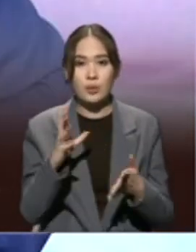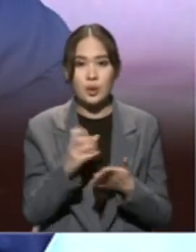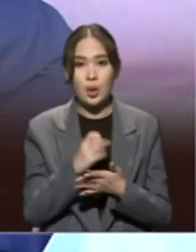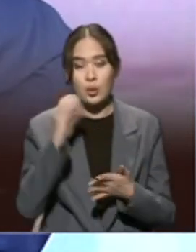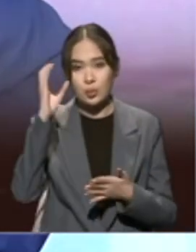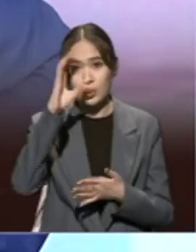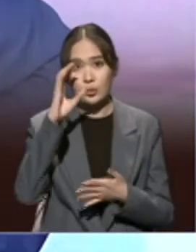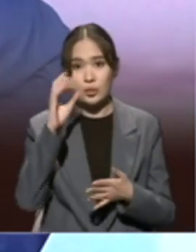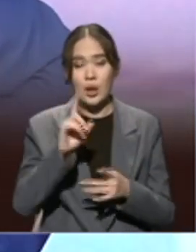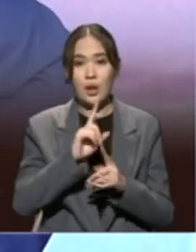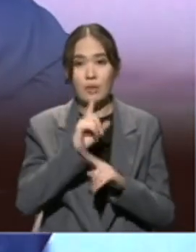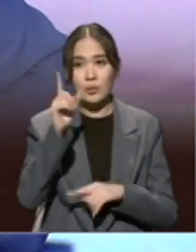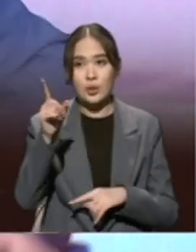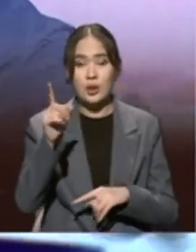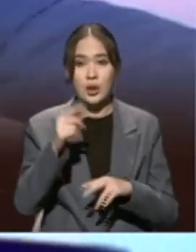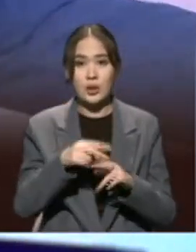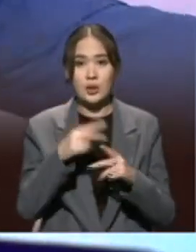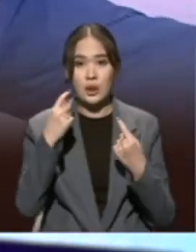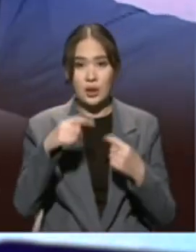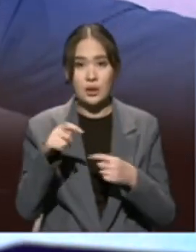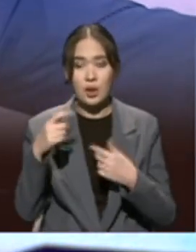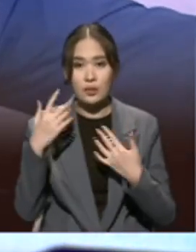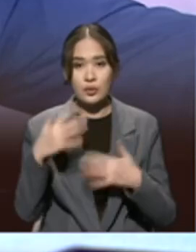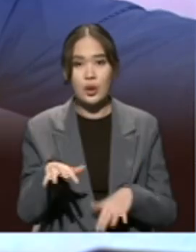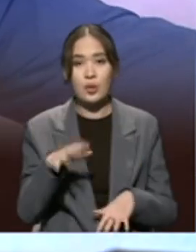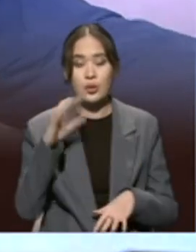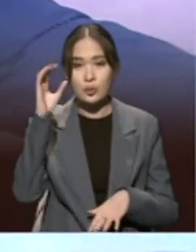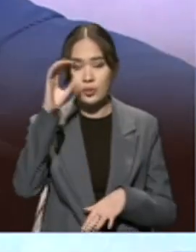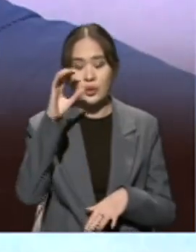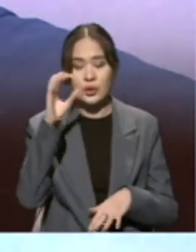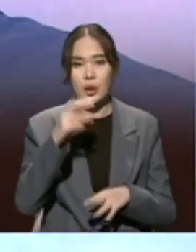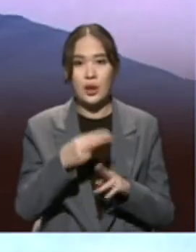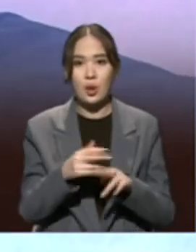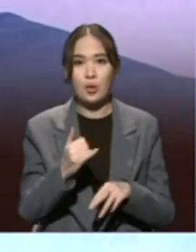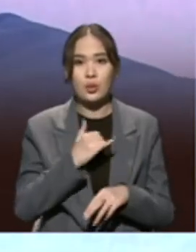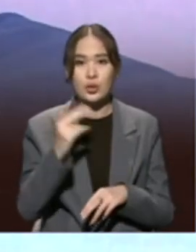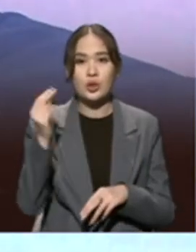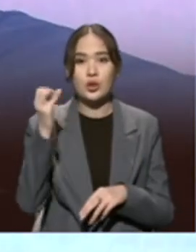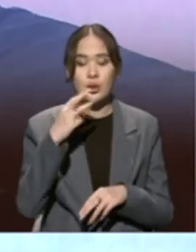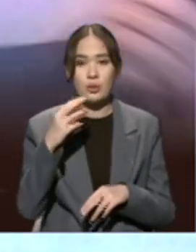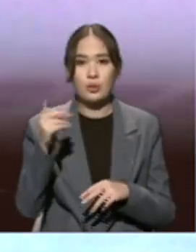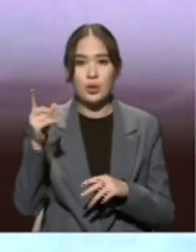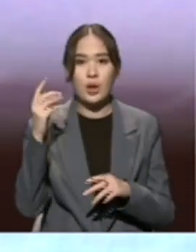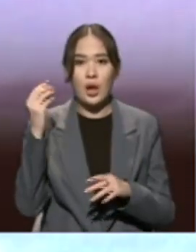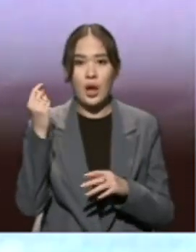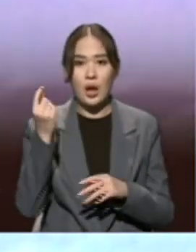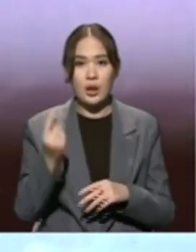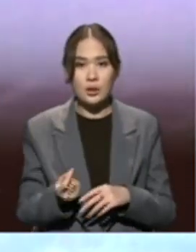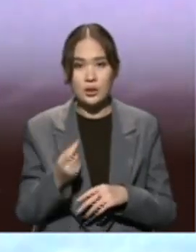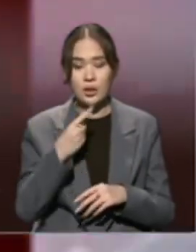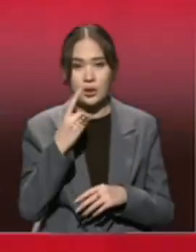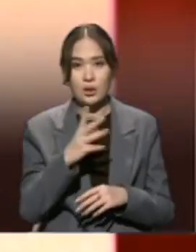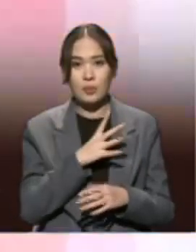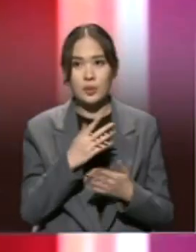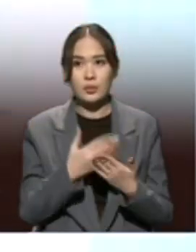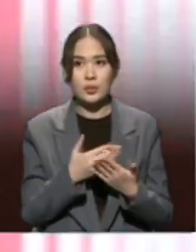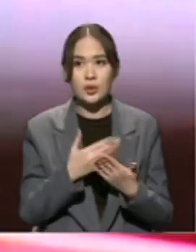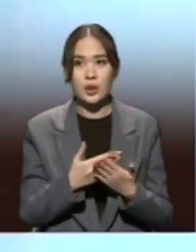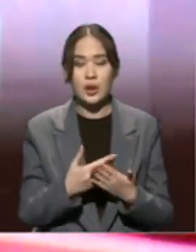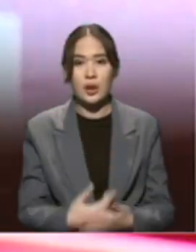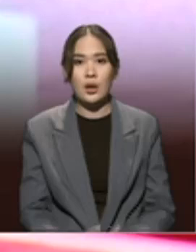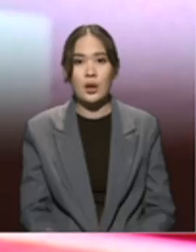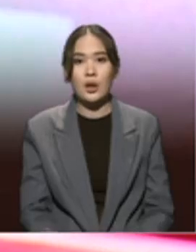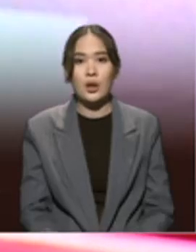Өзбекстанға апарып, Өзбекстанға сатайды екенбіз де, Өзбекстандағынан бізден арзан дейді. Көрдіңіз бе? Мысал қалғанда, мысал қалғанда. Экспортқа шығарып отыр, біздің